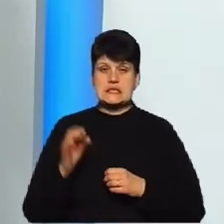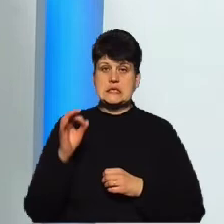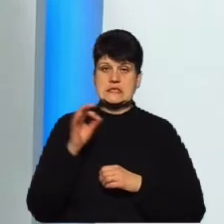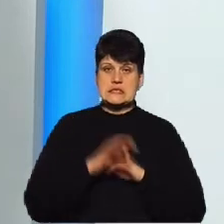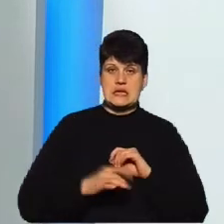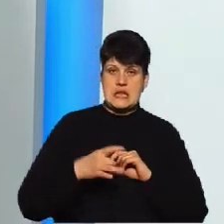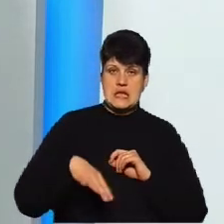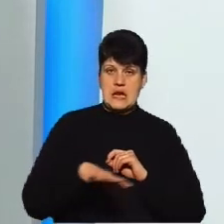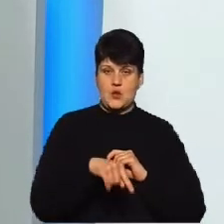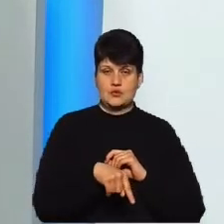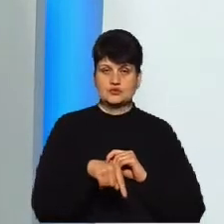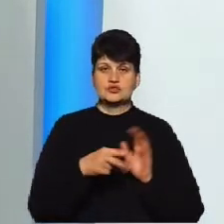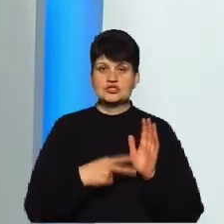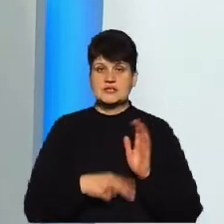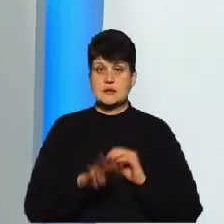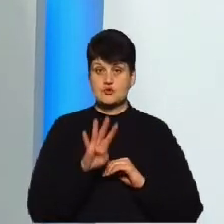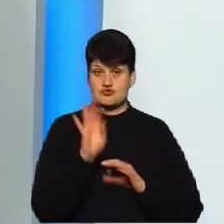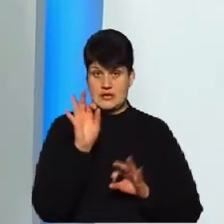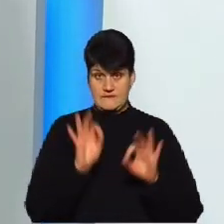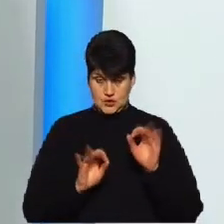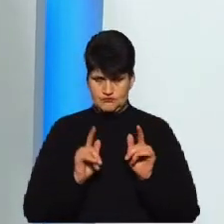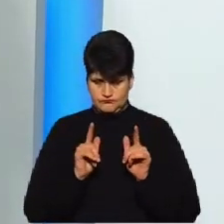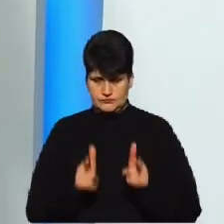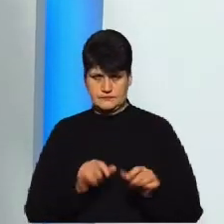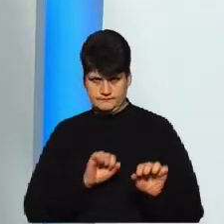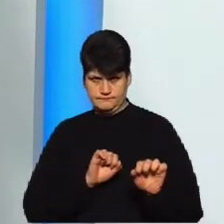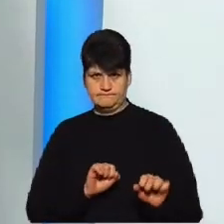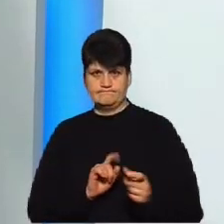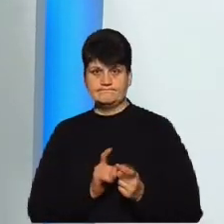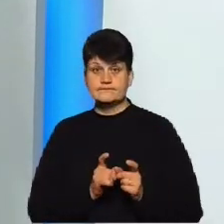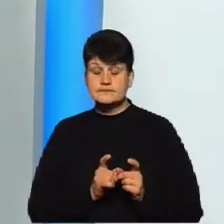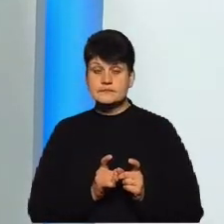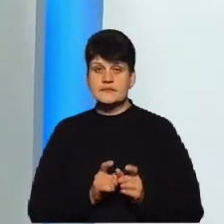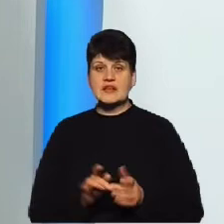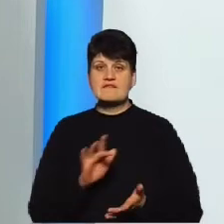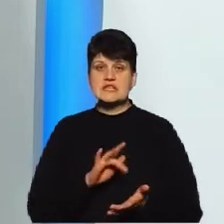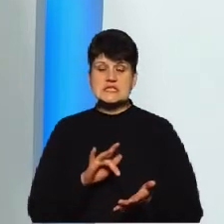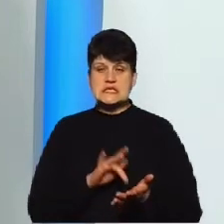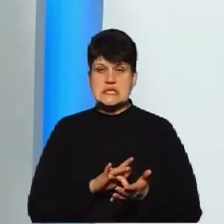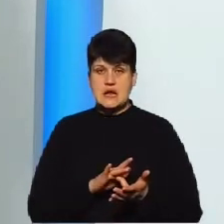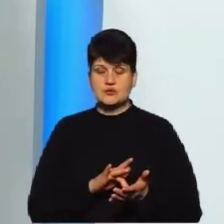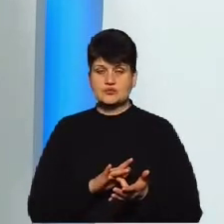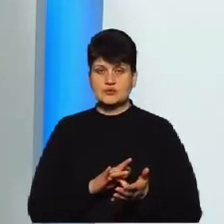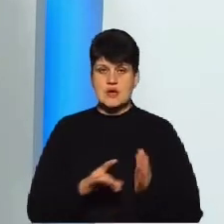тут 74% готові боротися, в центральному регіоні